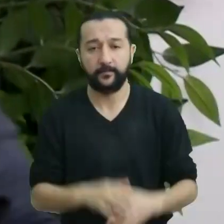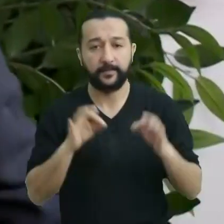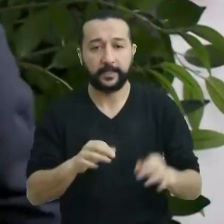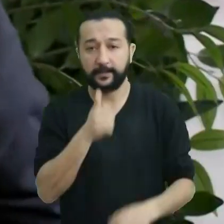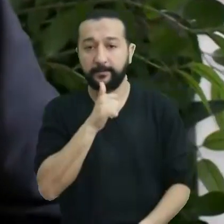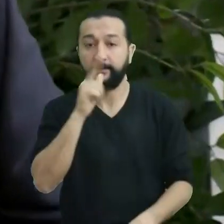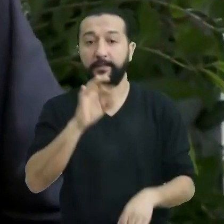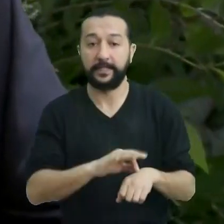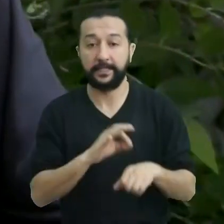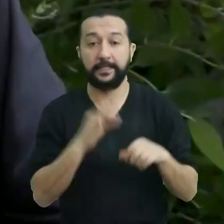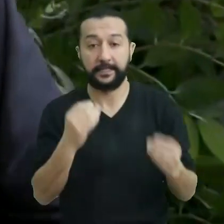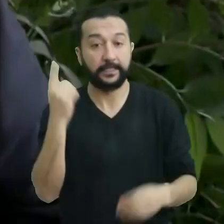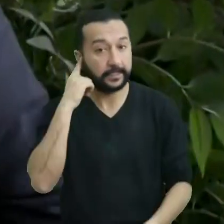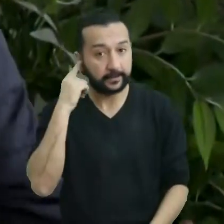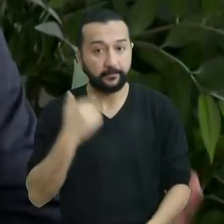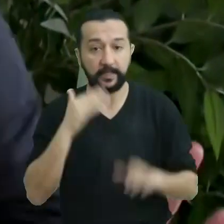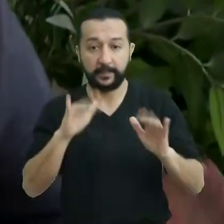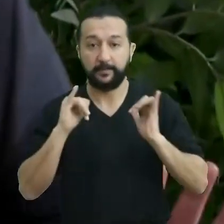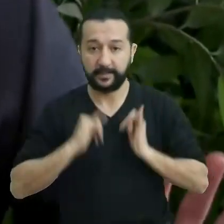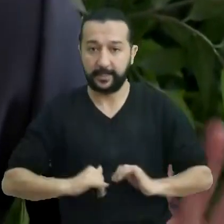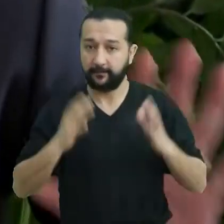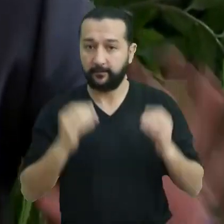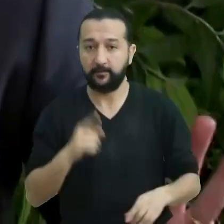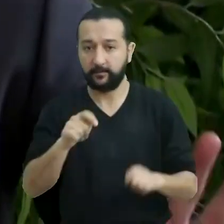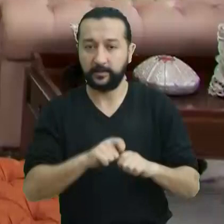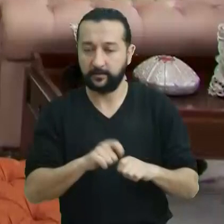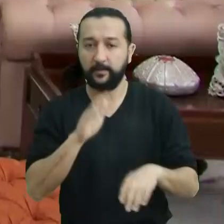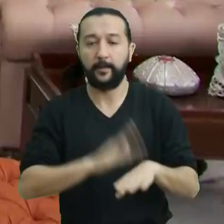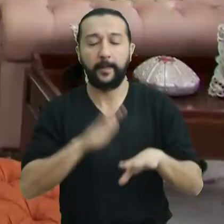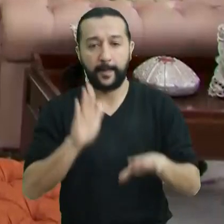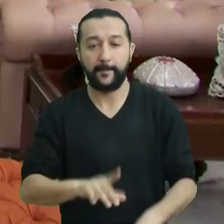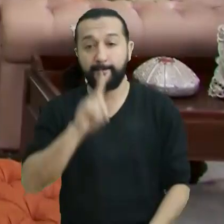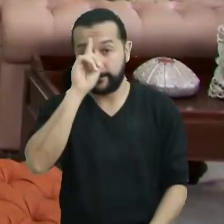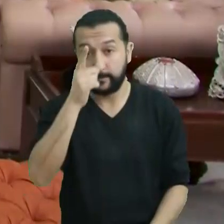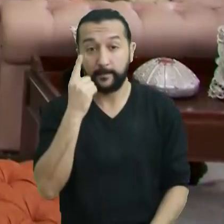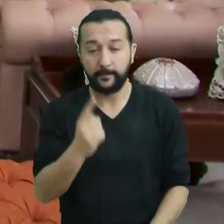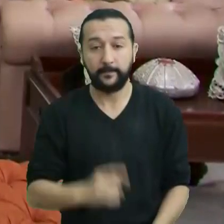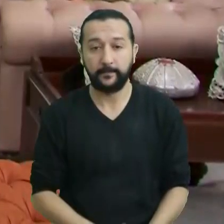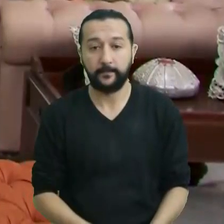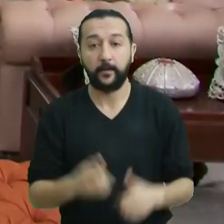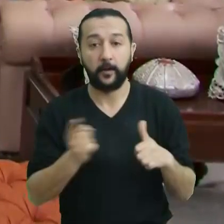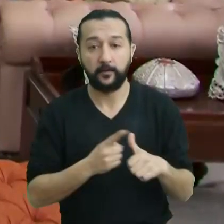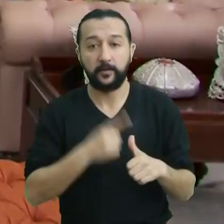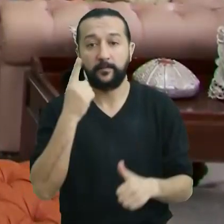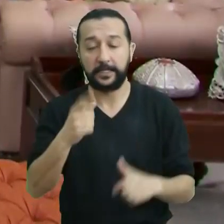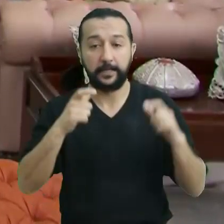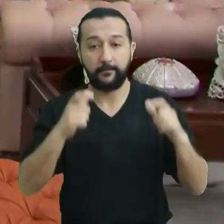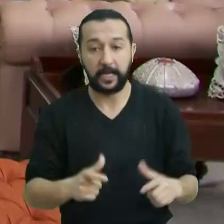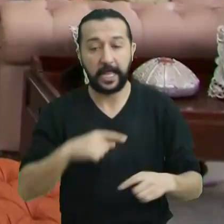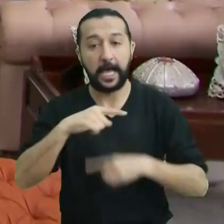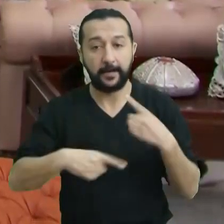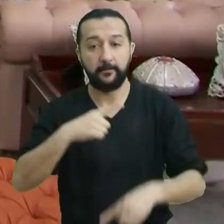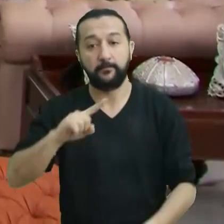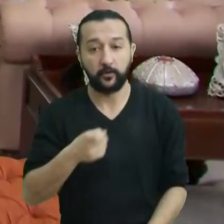Şimdi beyler bir dakika, herkes beni iyice bir dinlesin tamam mı? Sakin oluyoruz, bu işi çözeceğiz. Yalnız önce bir mahlukatı